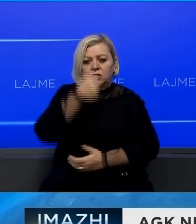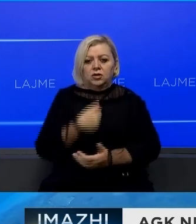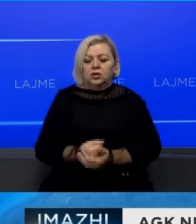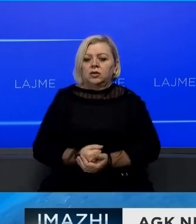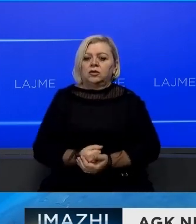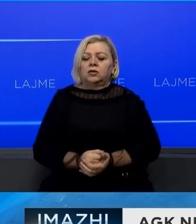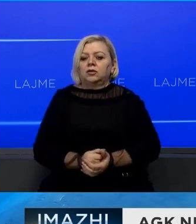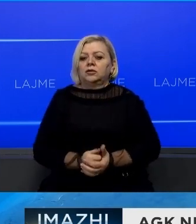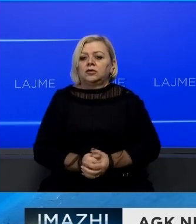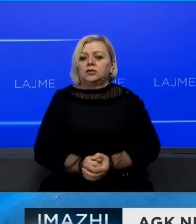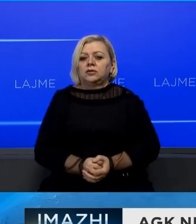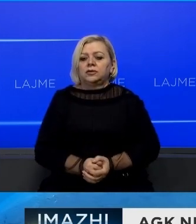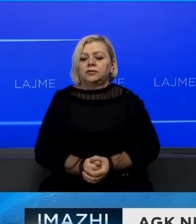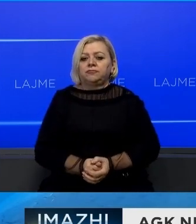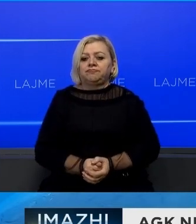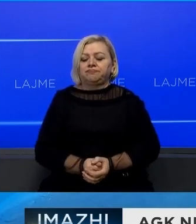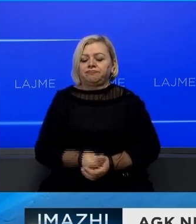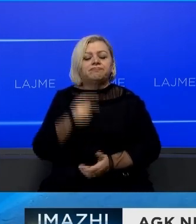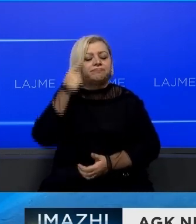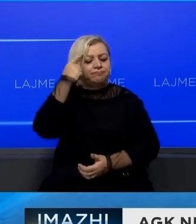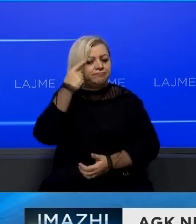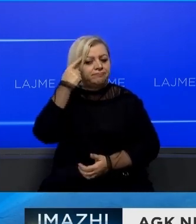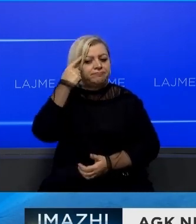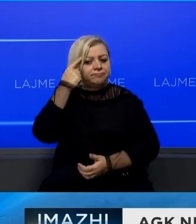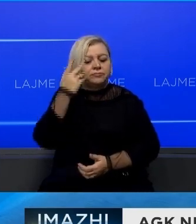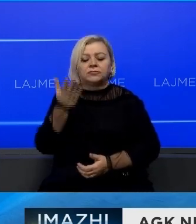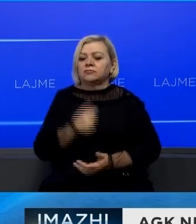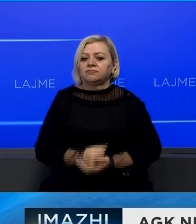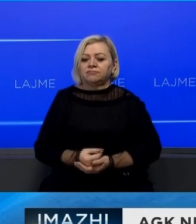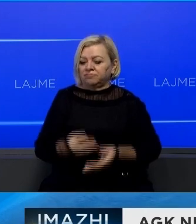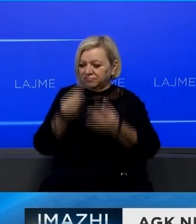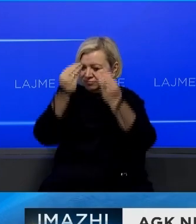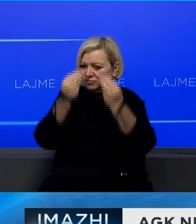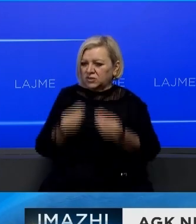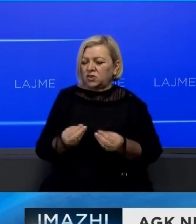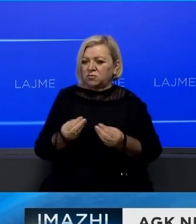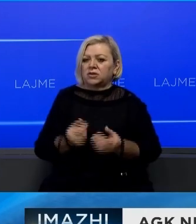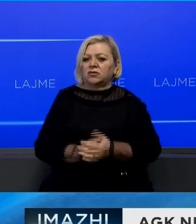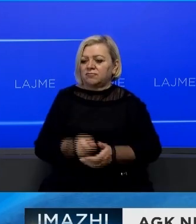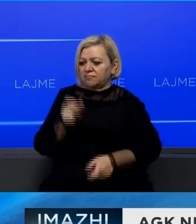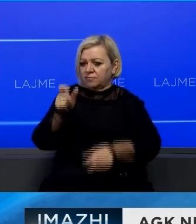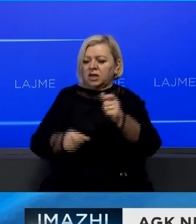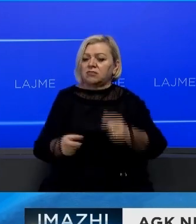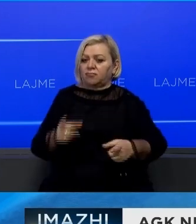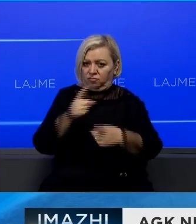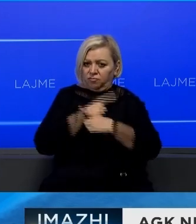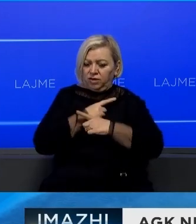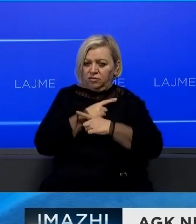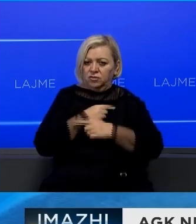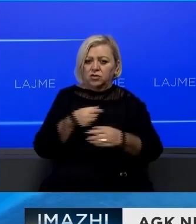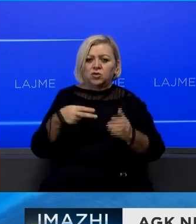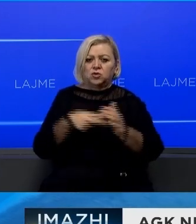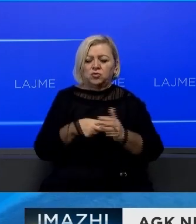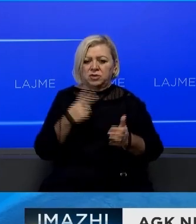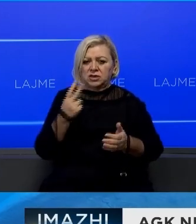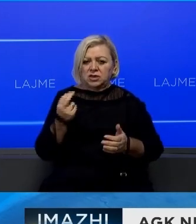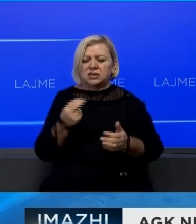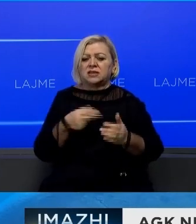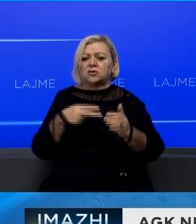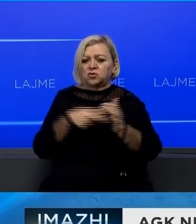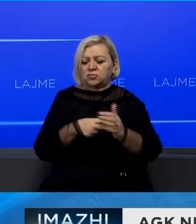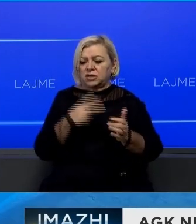gazetarisë atë një viti, kemi menduar dhe kemi parë që natyrisht një numër i madh i kolegëve tanë kanë vdekur faktikisht në vitet 2020 dhe